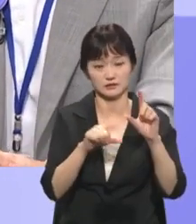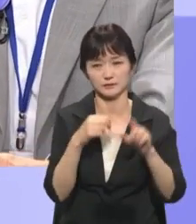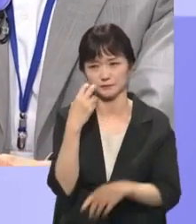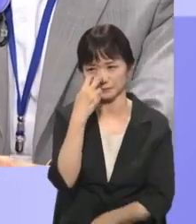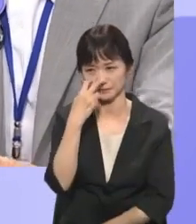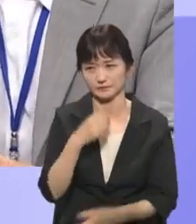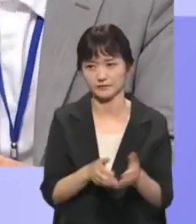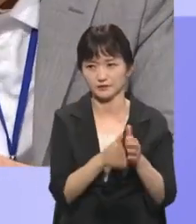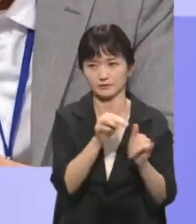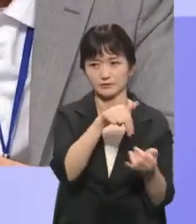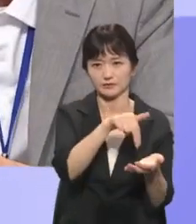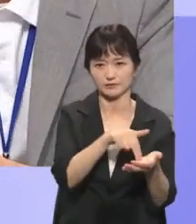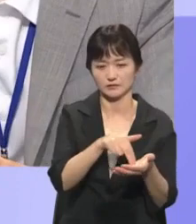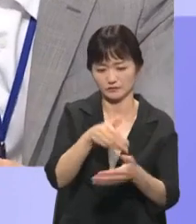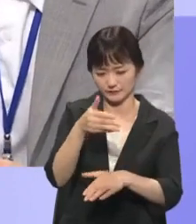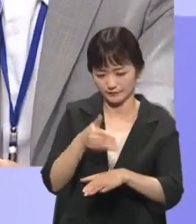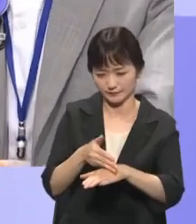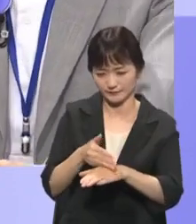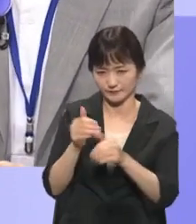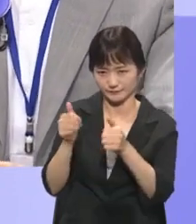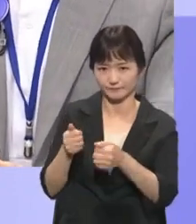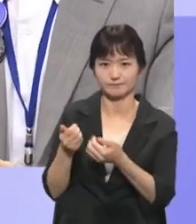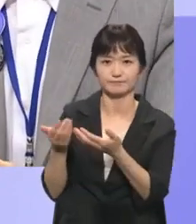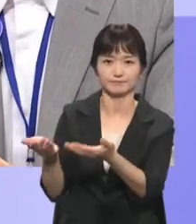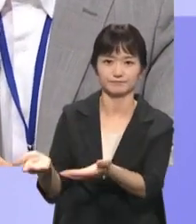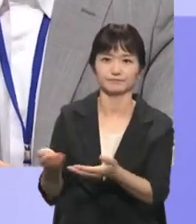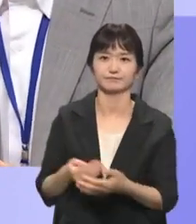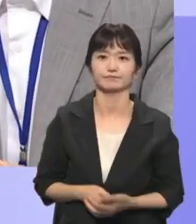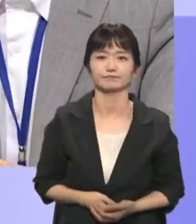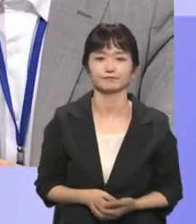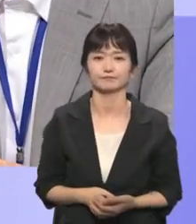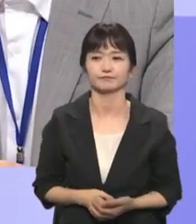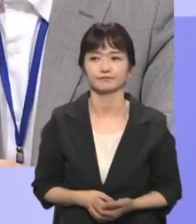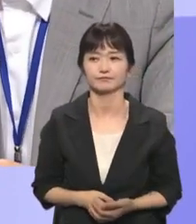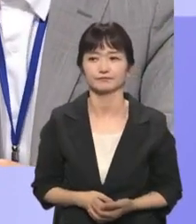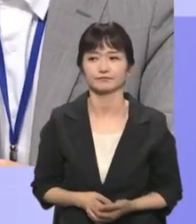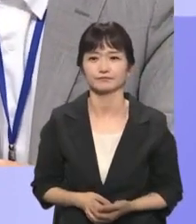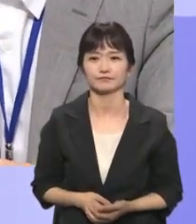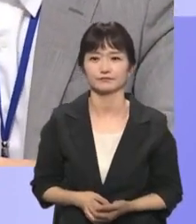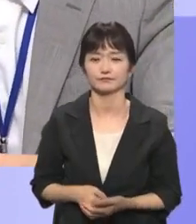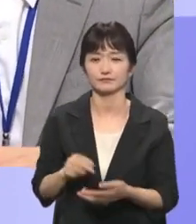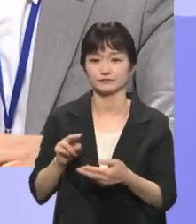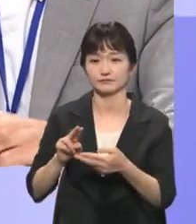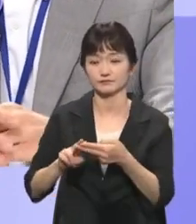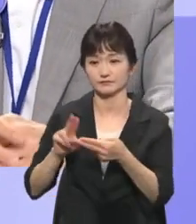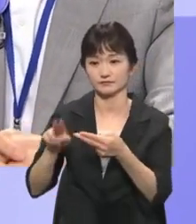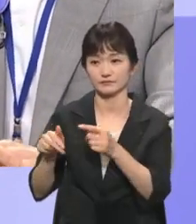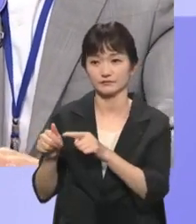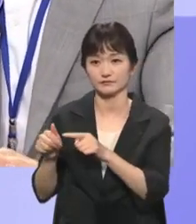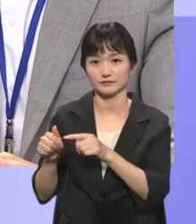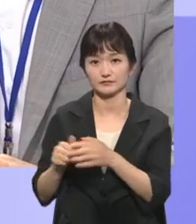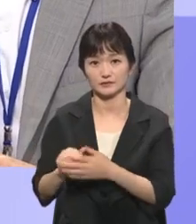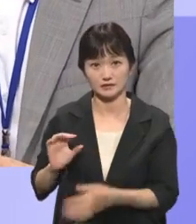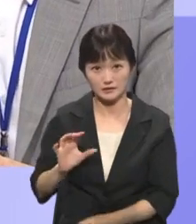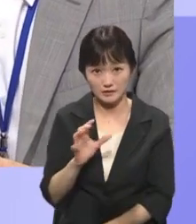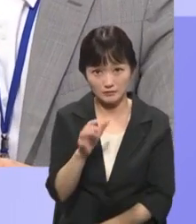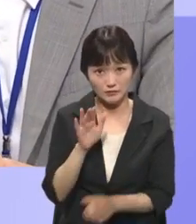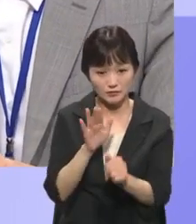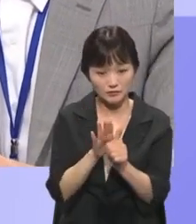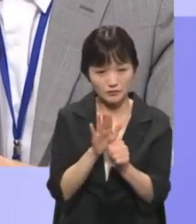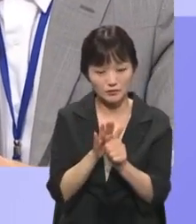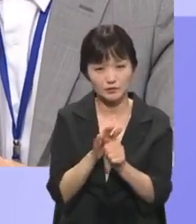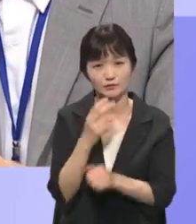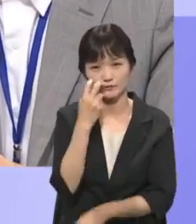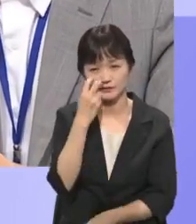감사 인사를 또 네. 드리겠습니다. 자, 이렇게 범죄사상권 태풍 지원 들어갔다 얘기해줬는데 네. 진짜 많은 분들이 이렇게 피해 줄이기